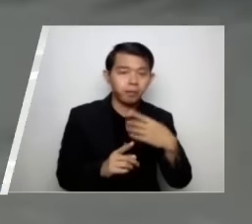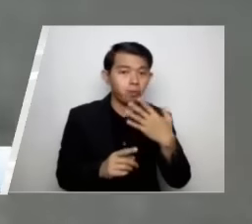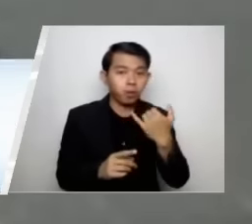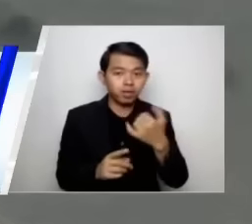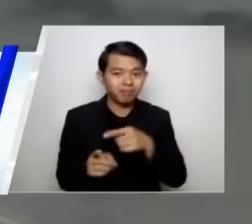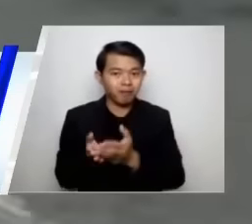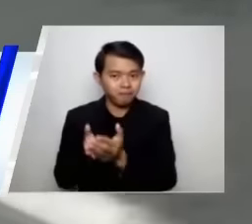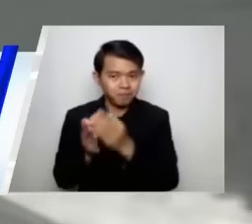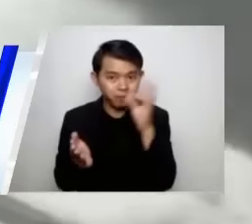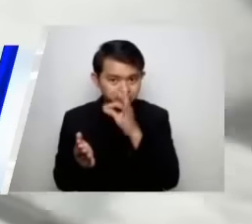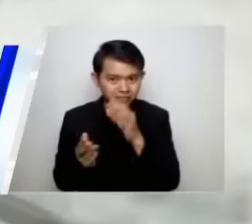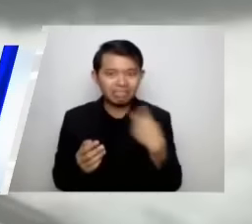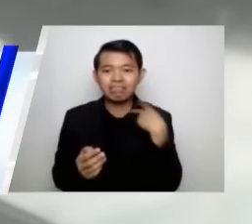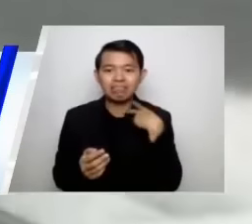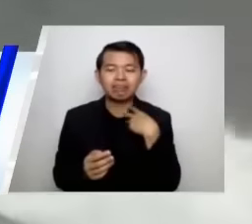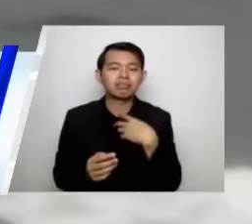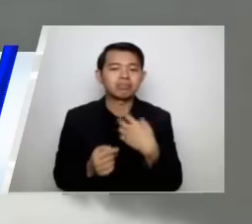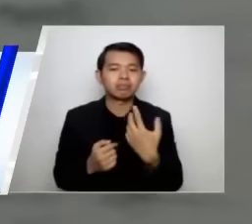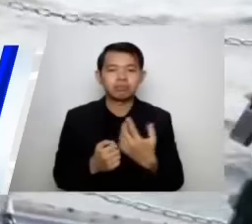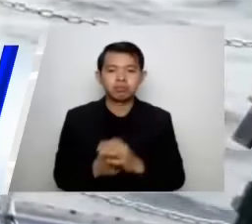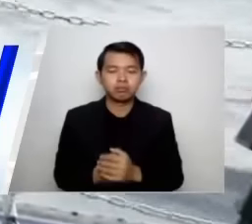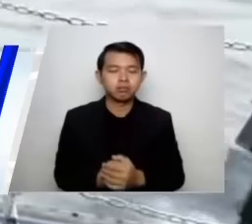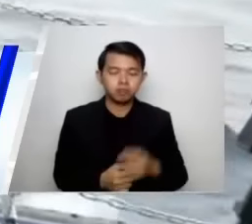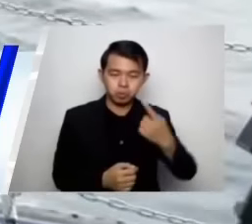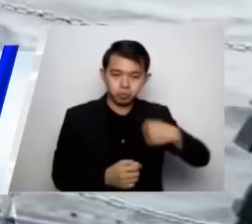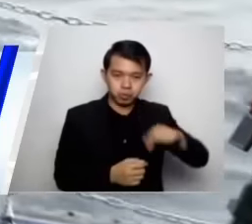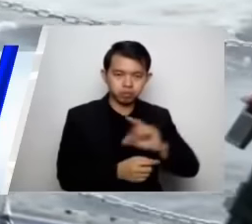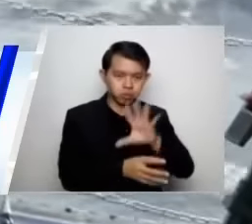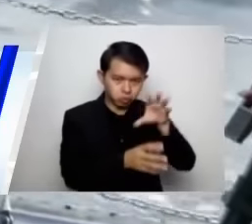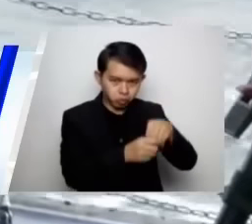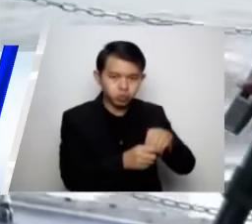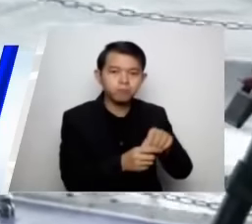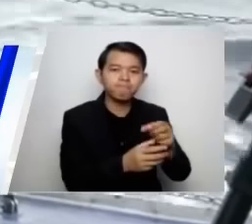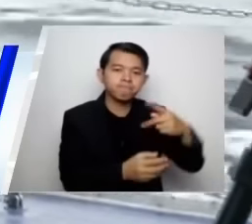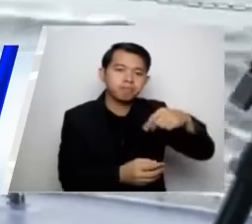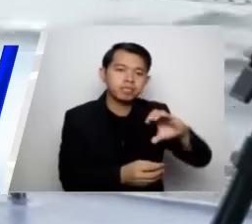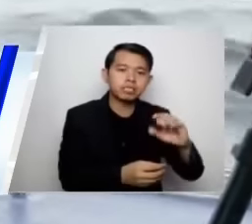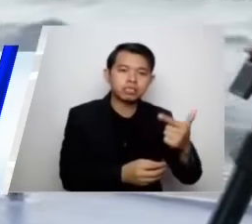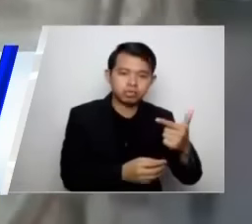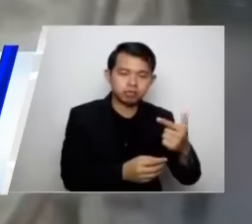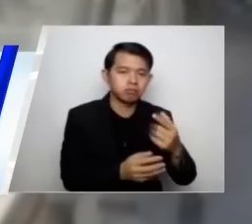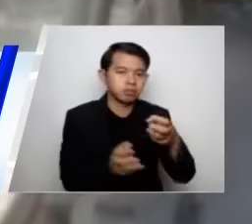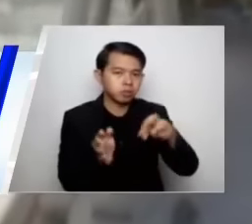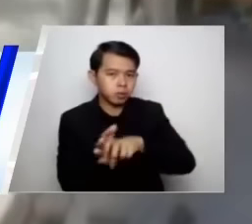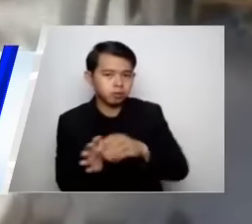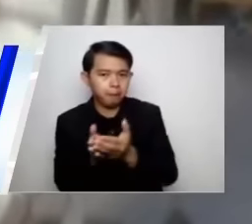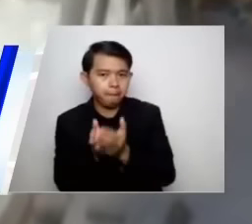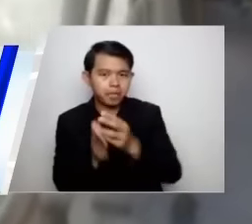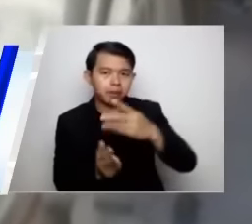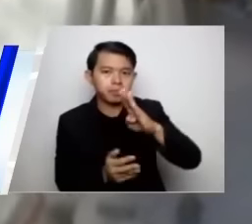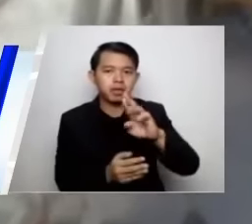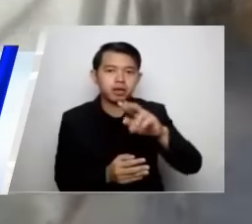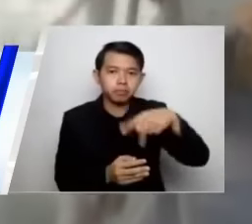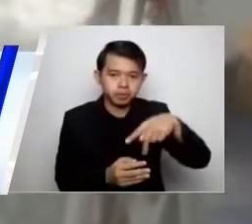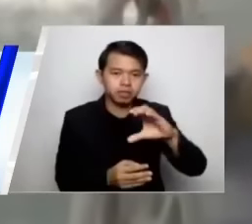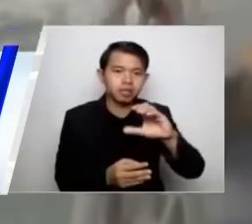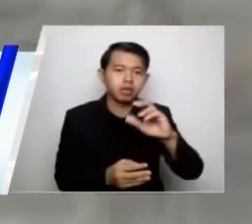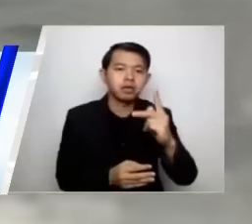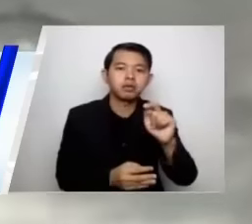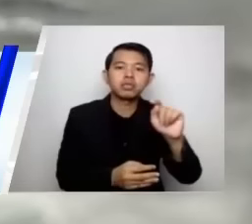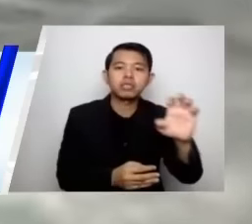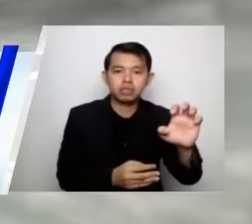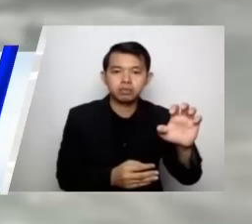Kabilang kami sa mga media personnel na sumama sa kanila sakay ng BRP Cape Engaño nitong Sabado, kasunod ang BRP Melchora